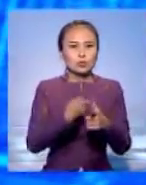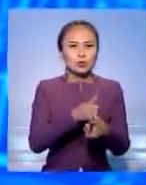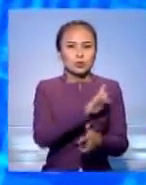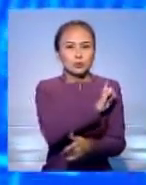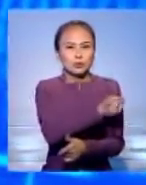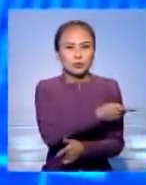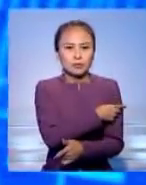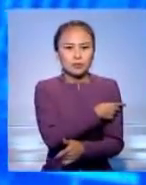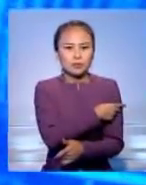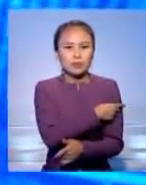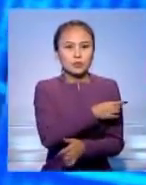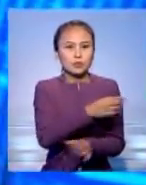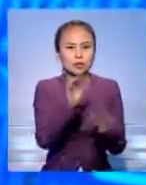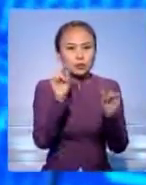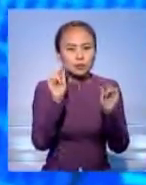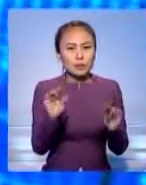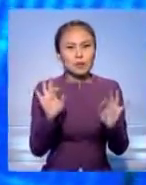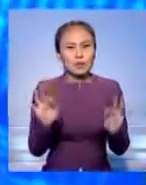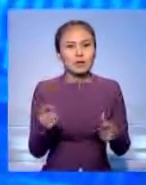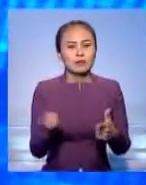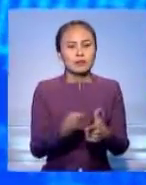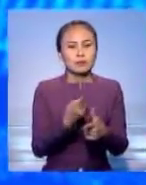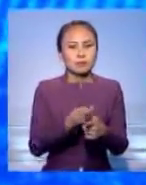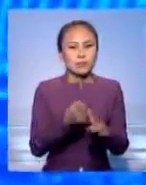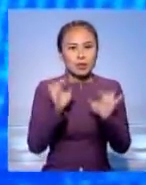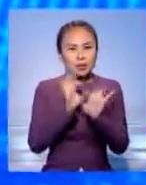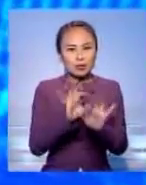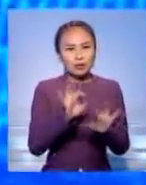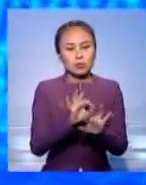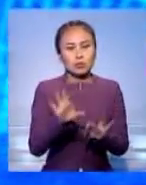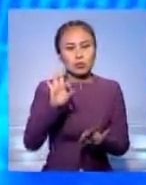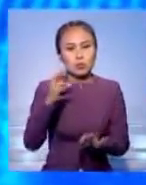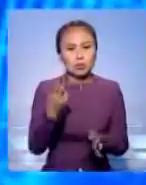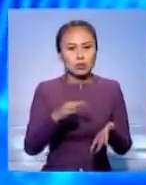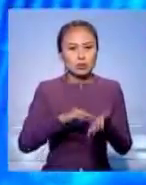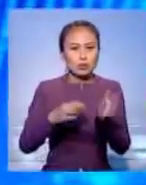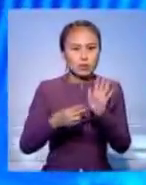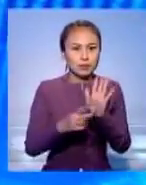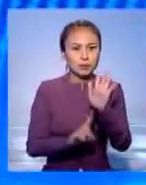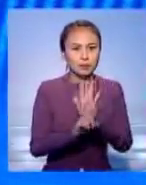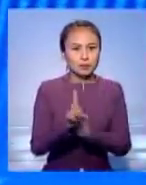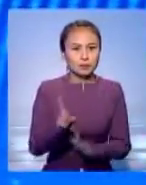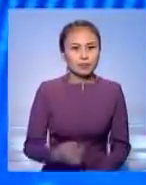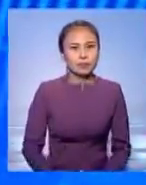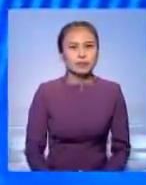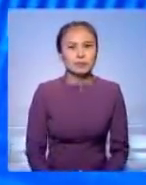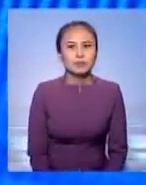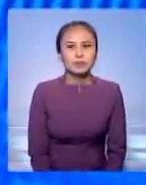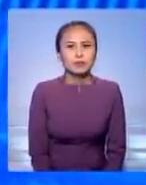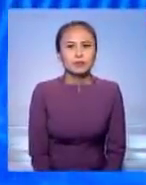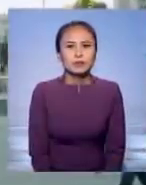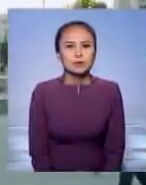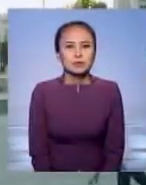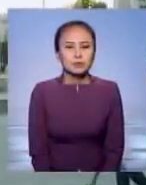күші саналатын буынға дұрыс бағыт-бағдар сілтеу мақсатында бірнеше әлеуметтік тың жобалар бастау алды.